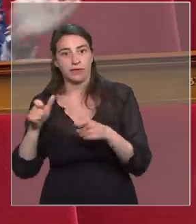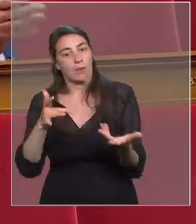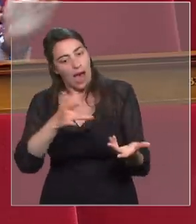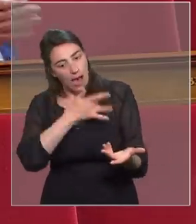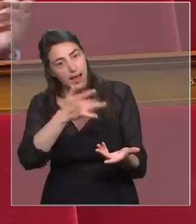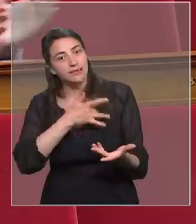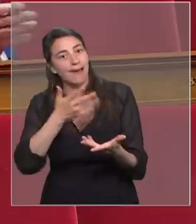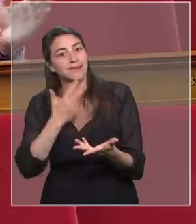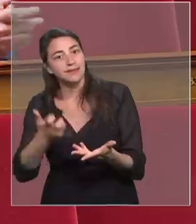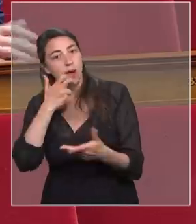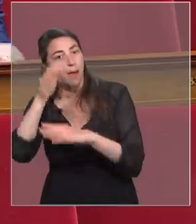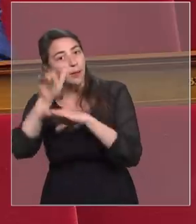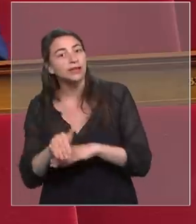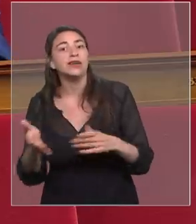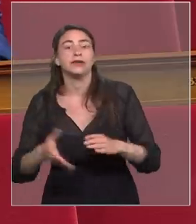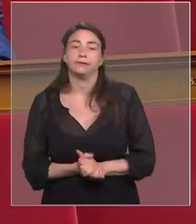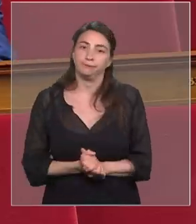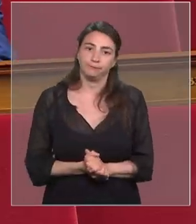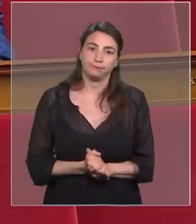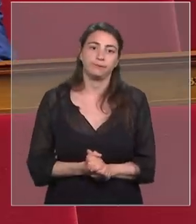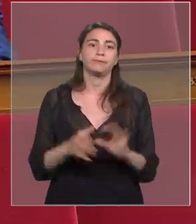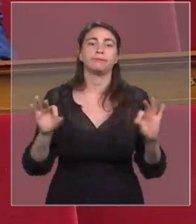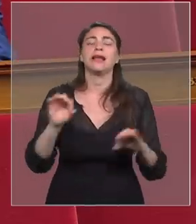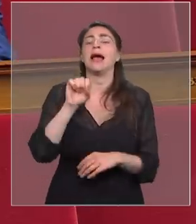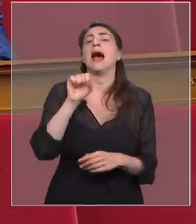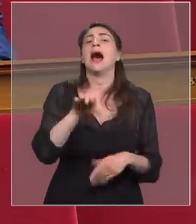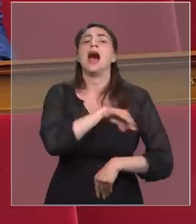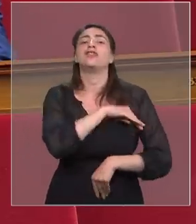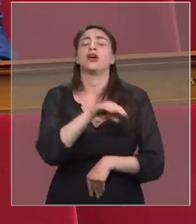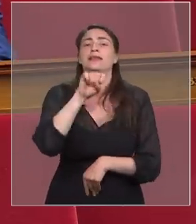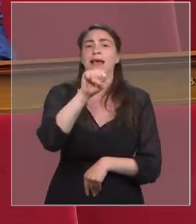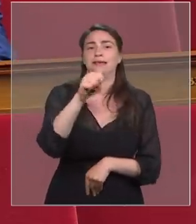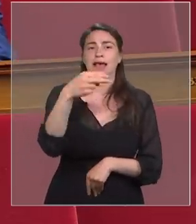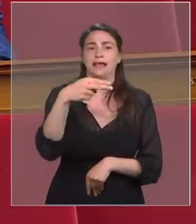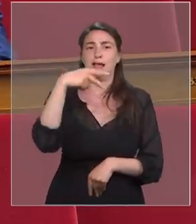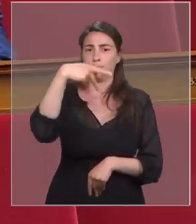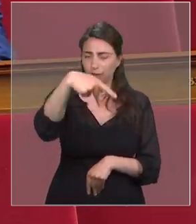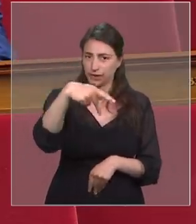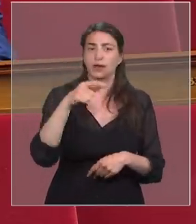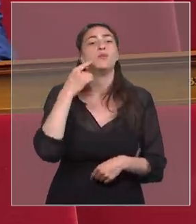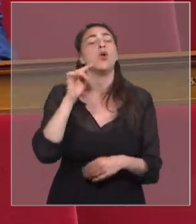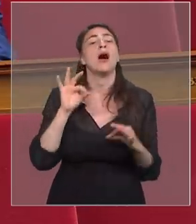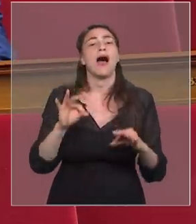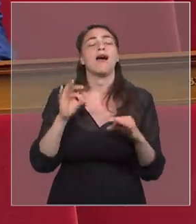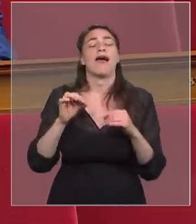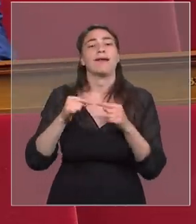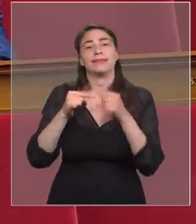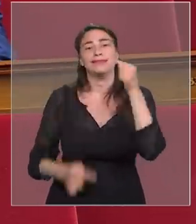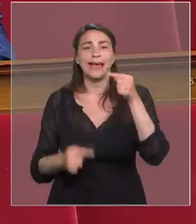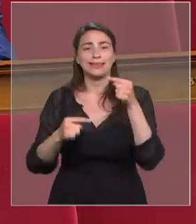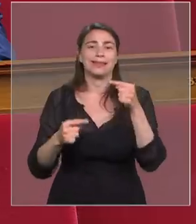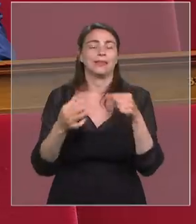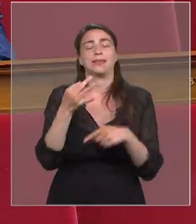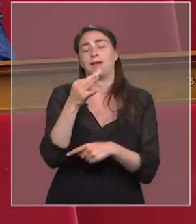Monsieur le ministre, je voudrais revenir sur la décision de l'agence S&P de maintenir la notation de la dette française. Cette confirmation est un